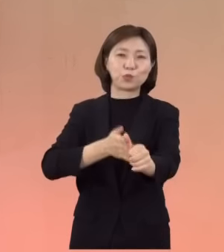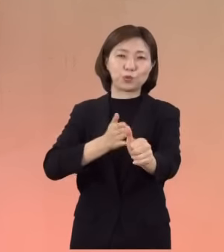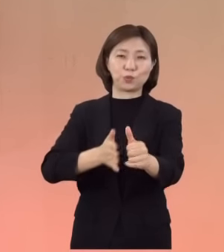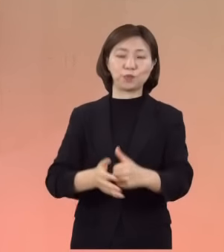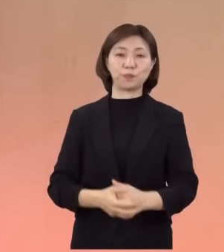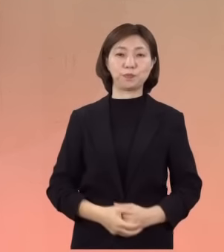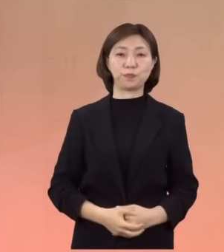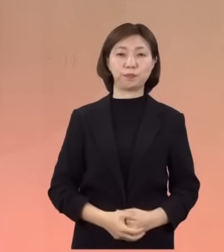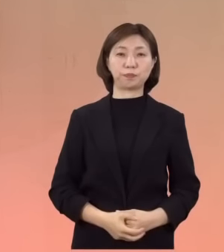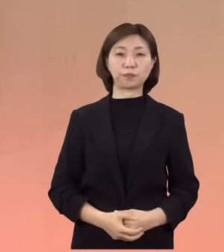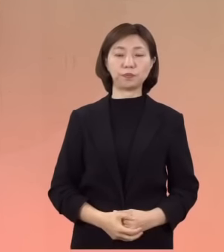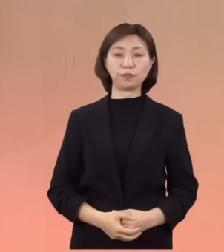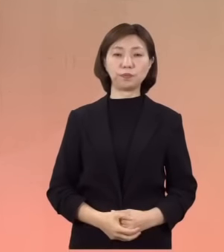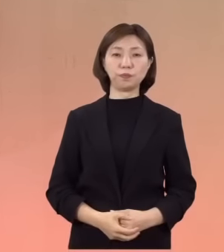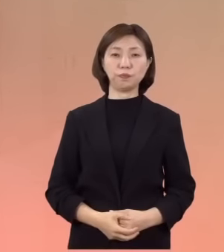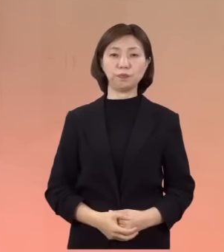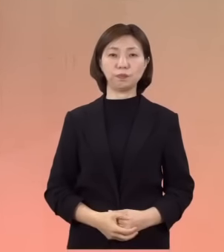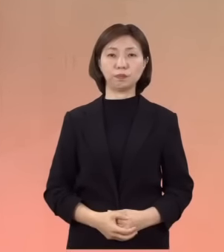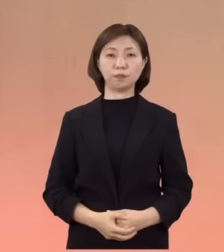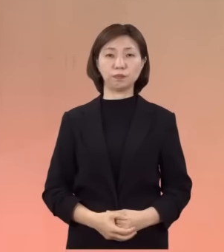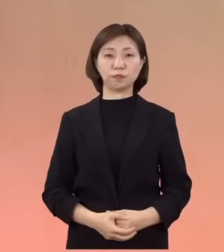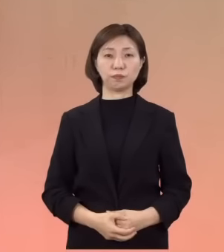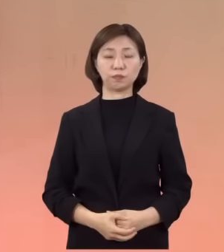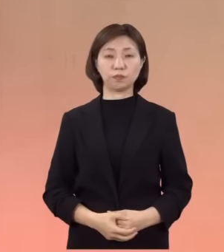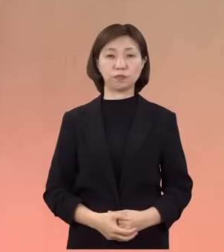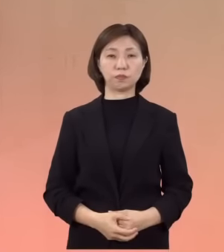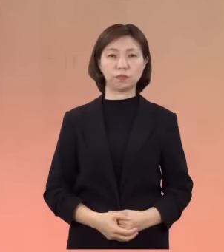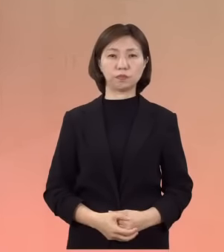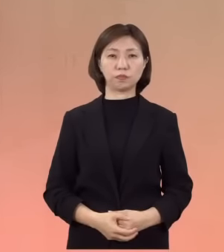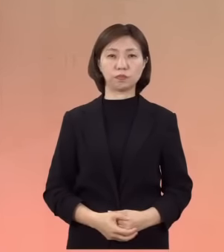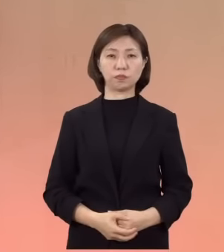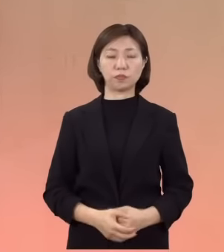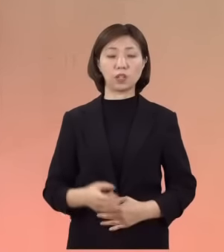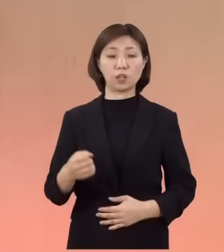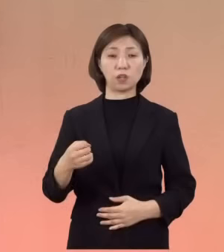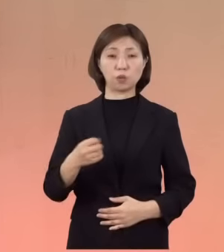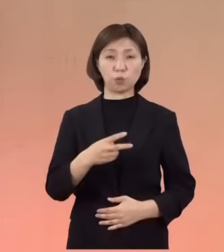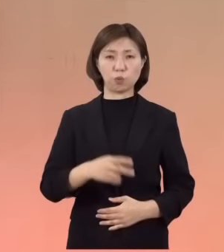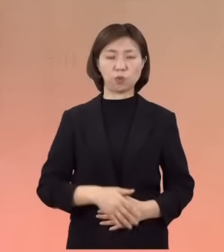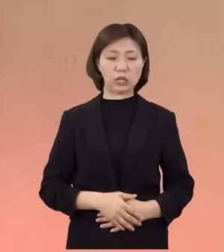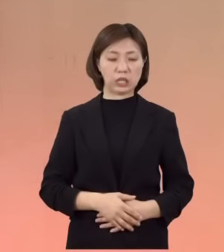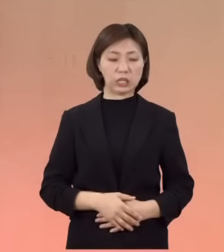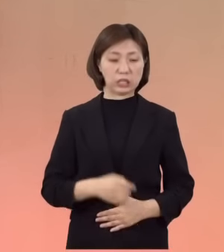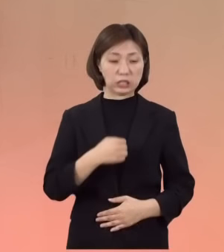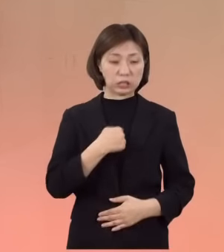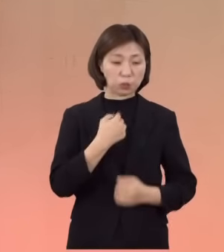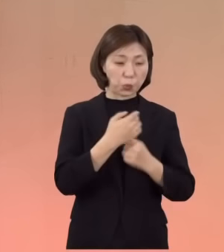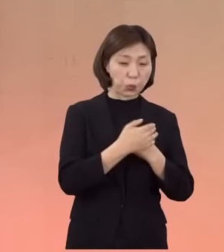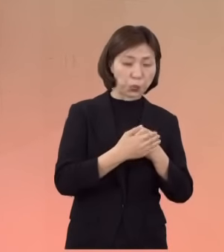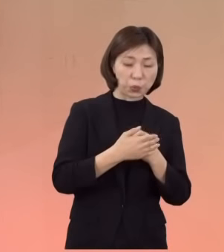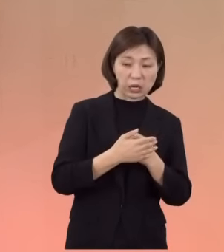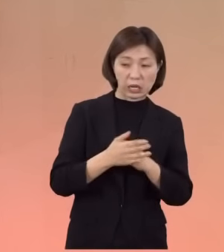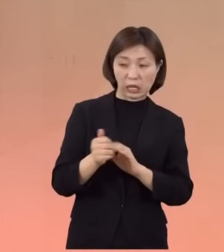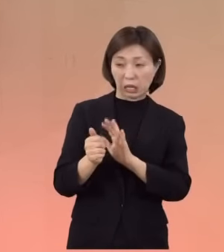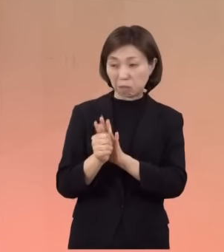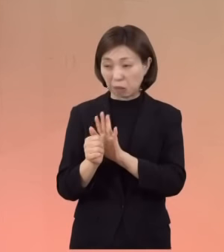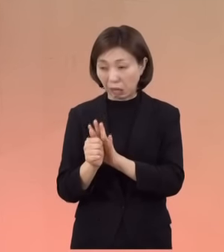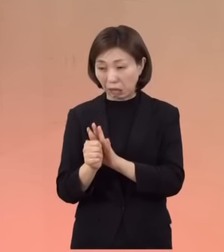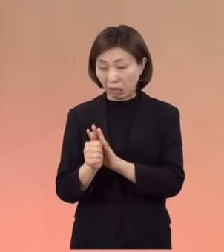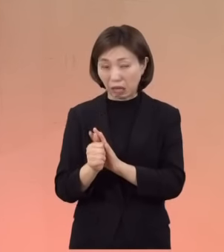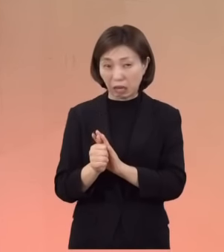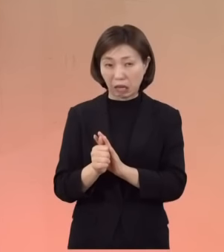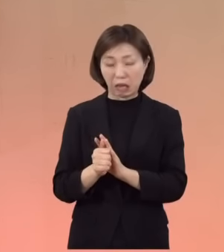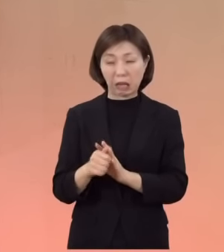헛되이 자리 이타의 기회를 얻으려고 하는 은 도리어 자기도 해치고